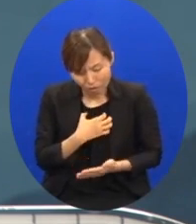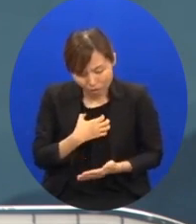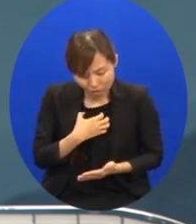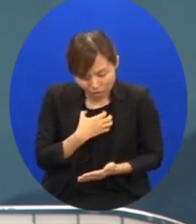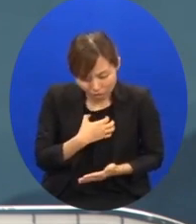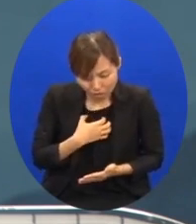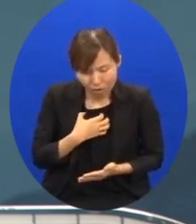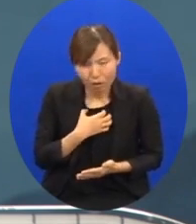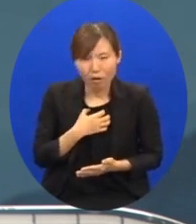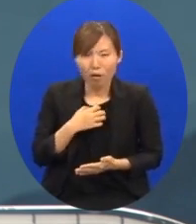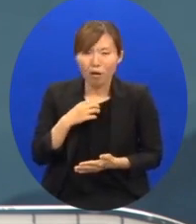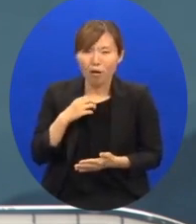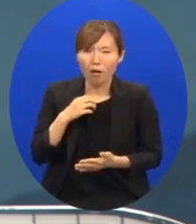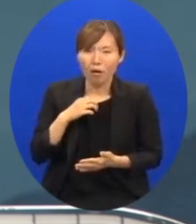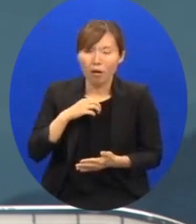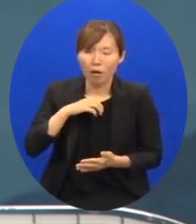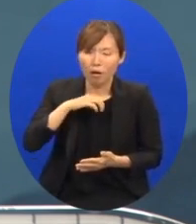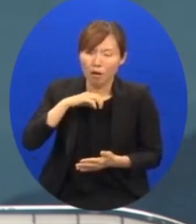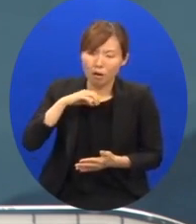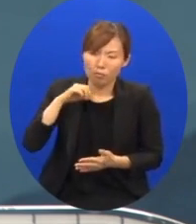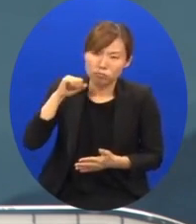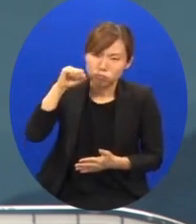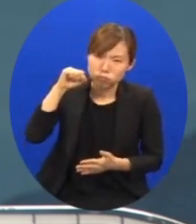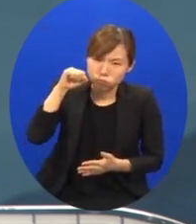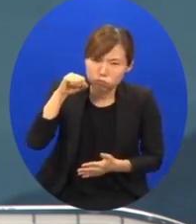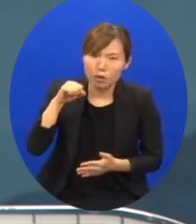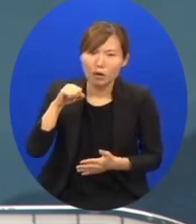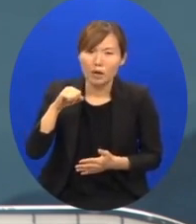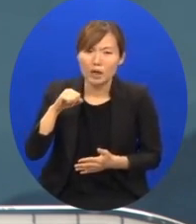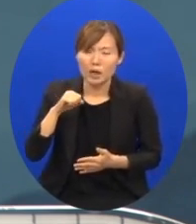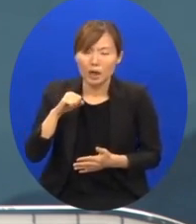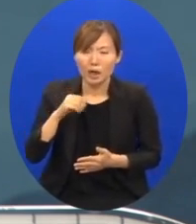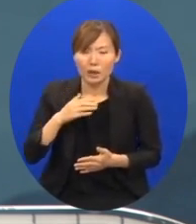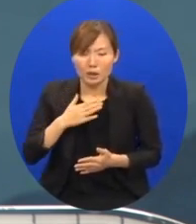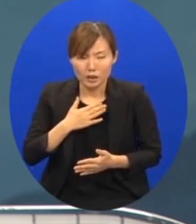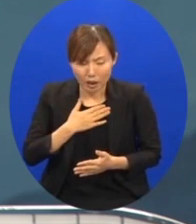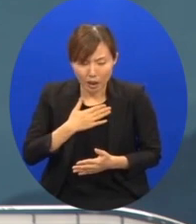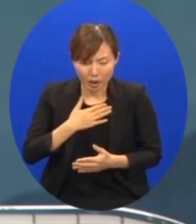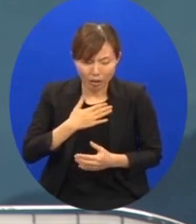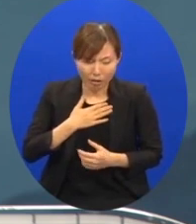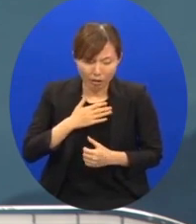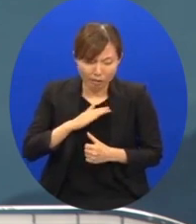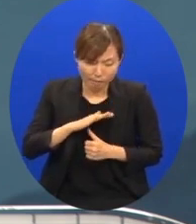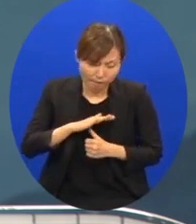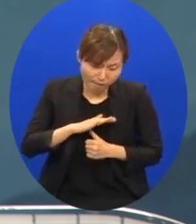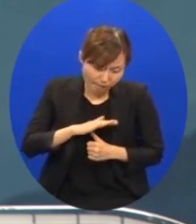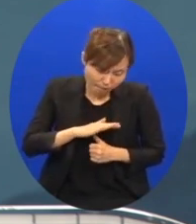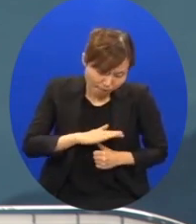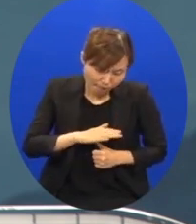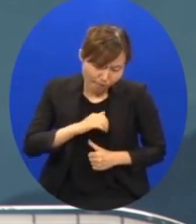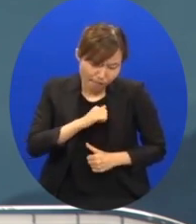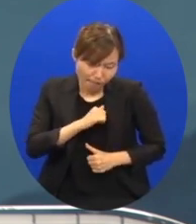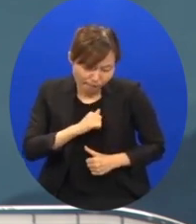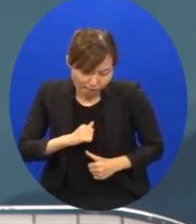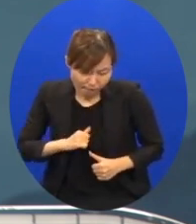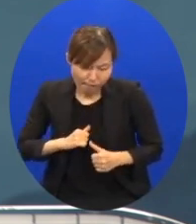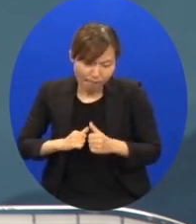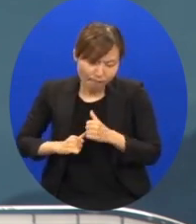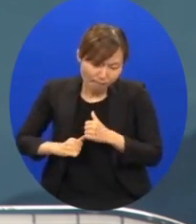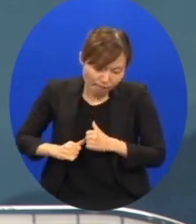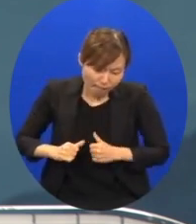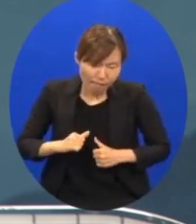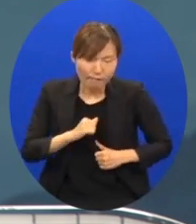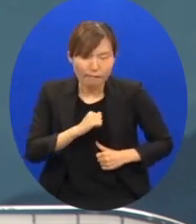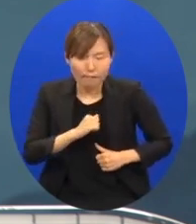분노 켤 기 스스로가 자기를 도무지 억제할 수 없는 그런 죄로 끌려가면